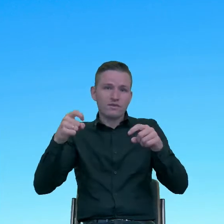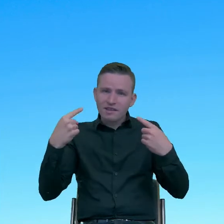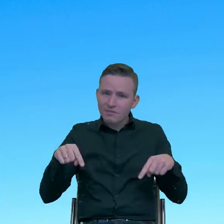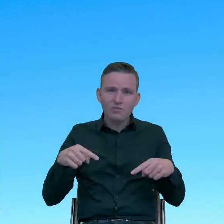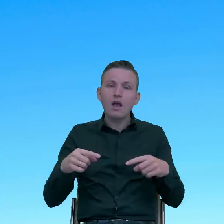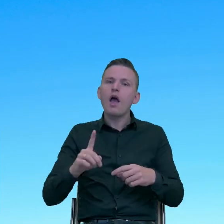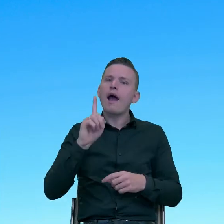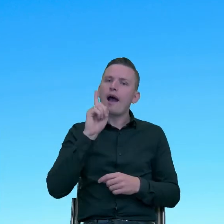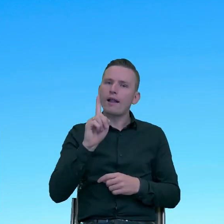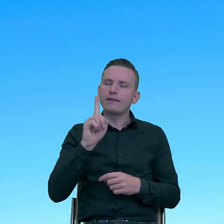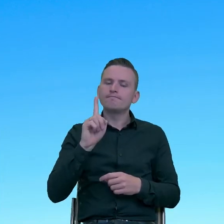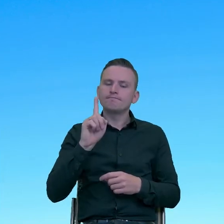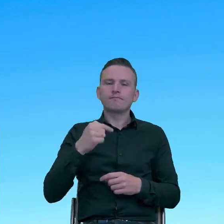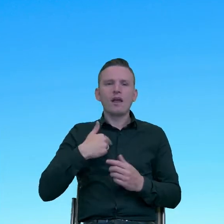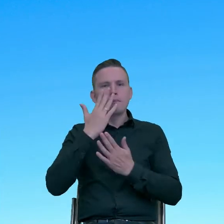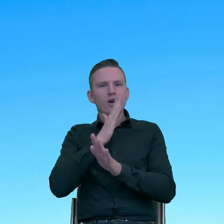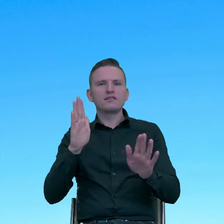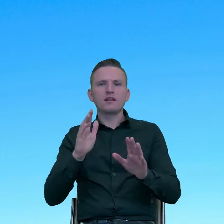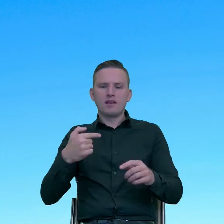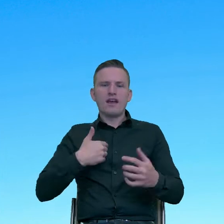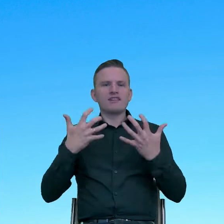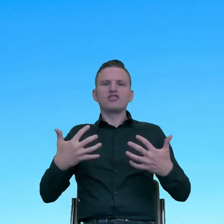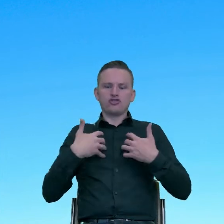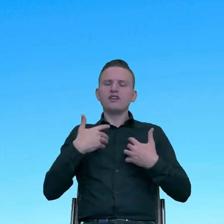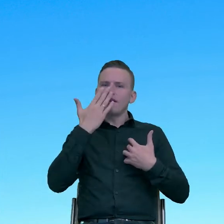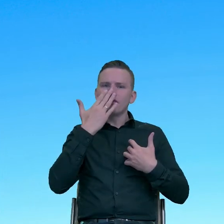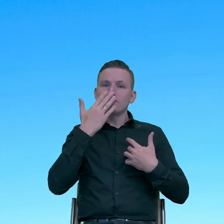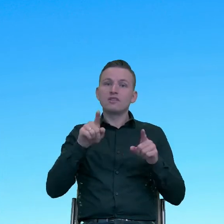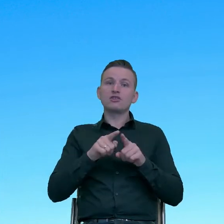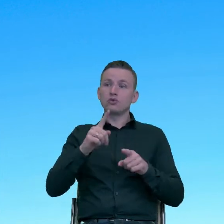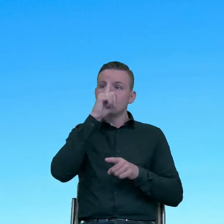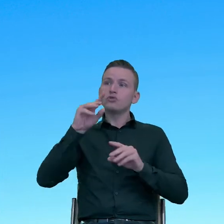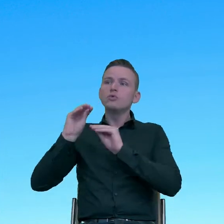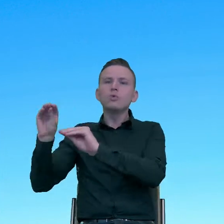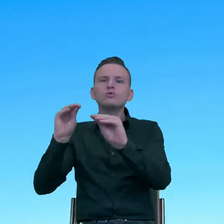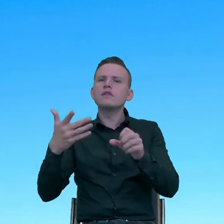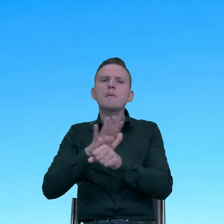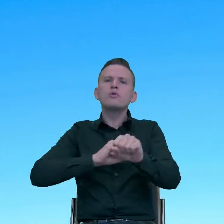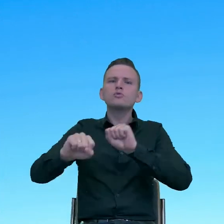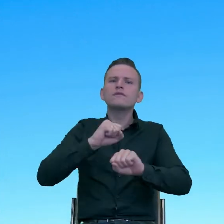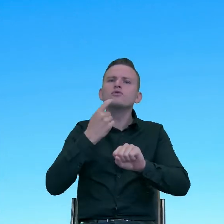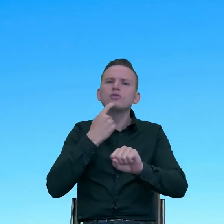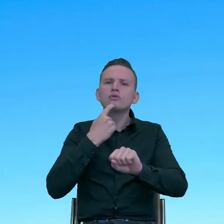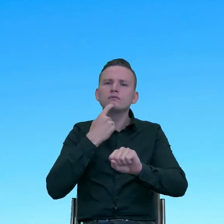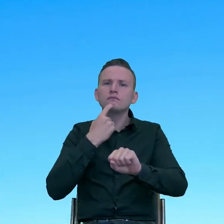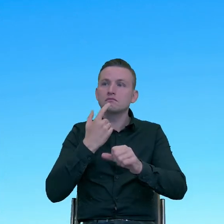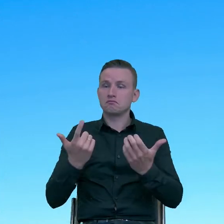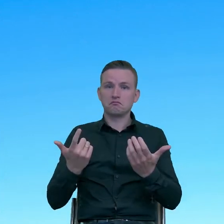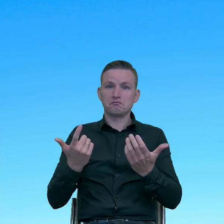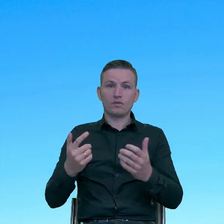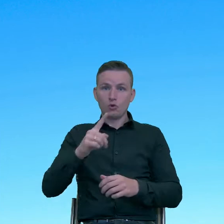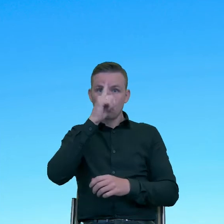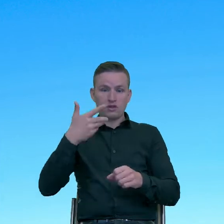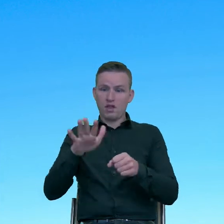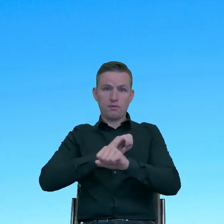sposób chcę żyć i uczyć też ludzi, czym jest niepełnosprawność, dlaczego to jest coś zupełnie normalnego, dlaczego ludzie z niepełnosprawnością